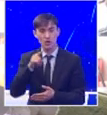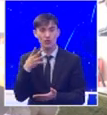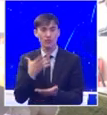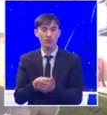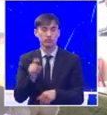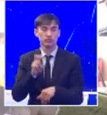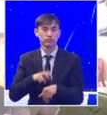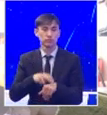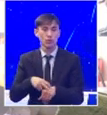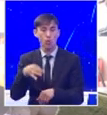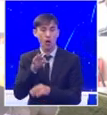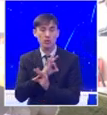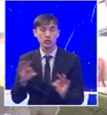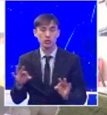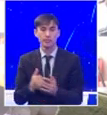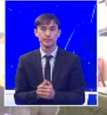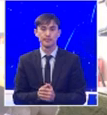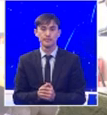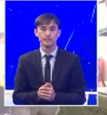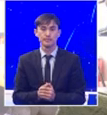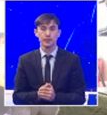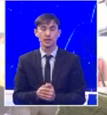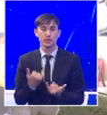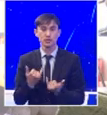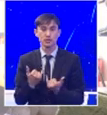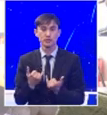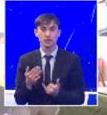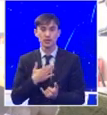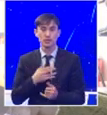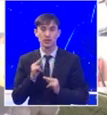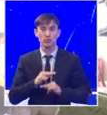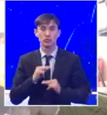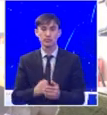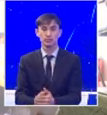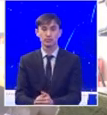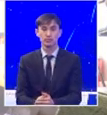знают свою работу на отлично. И вот теперь я здесь работаю.